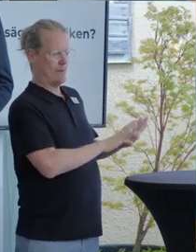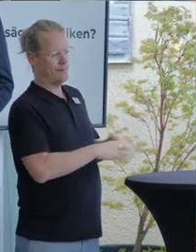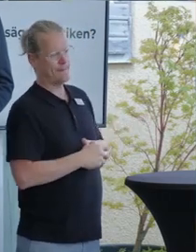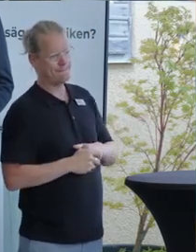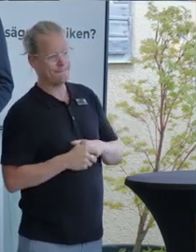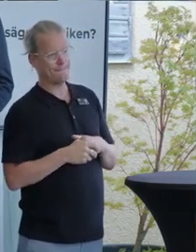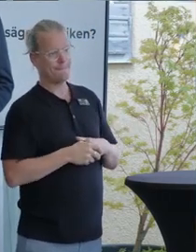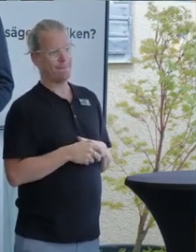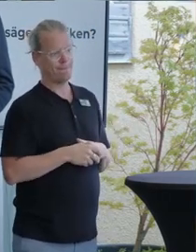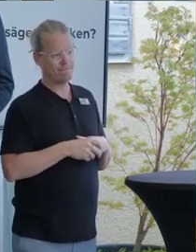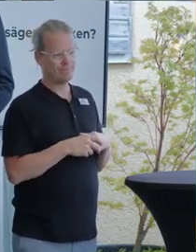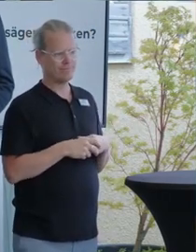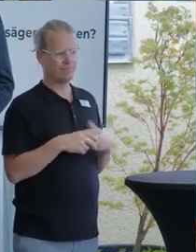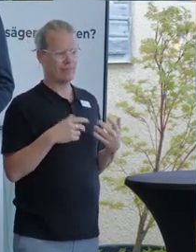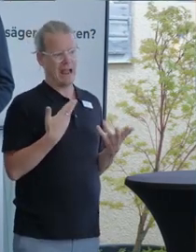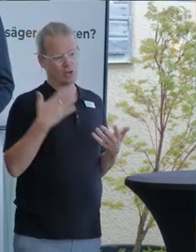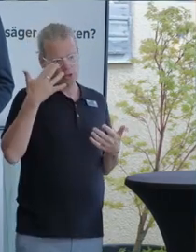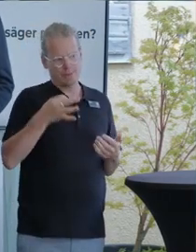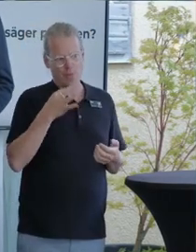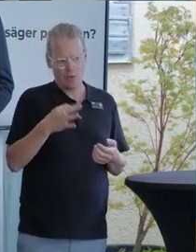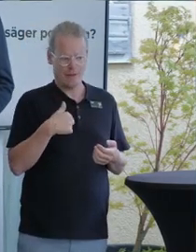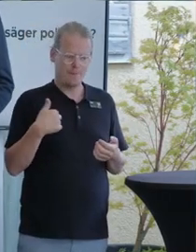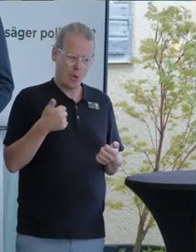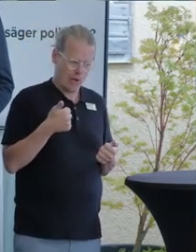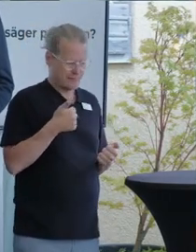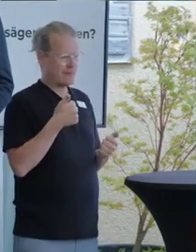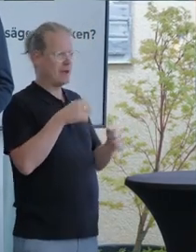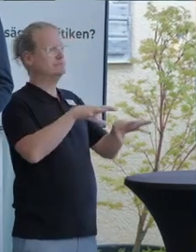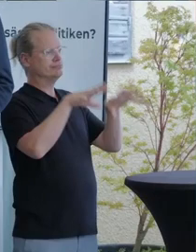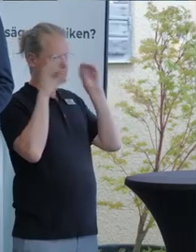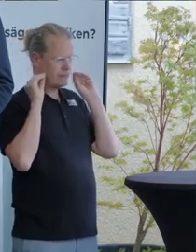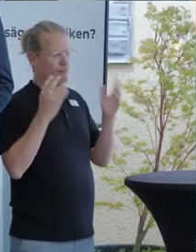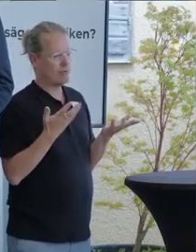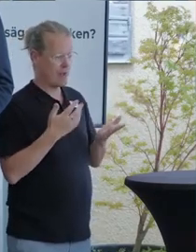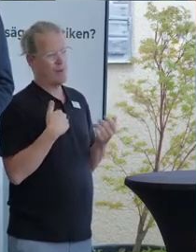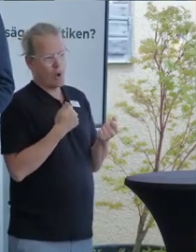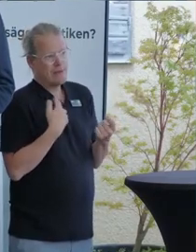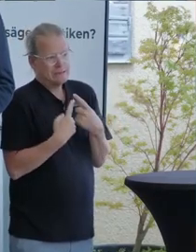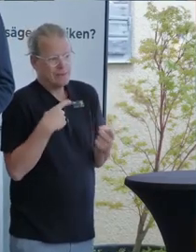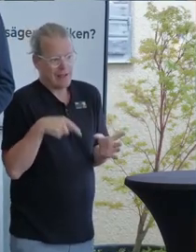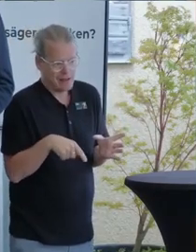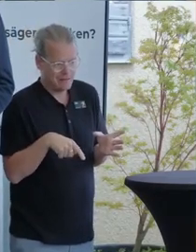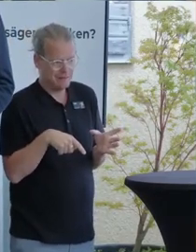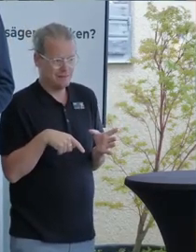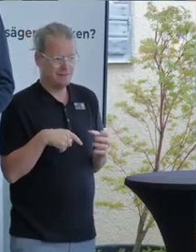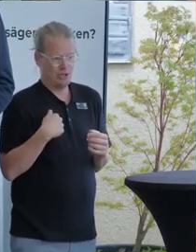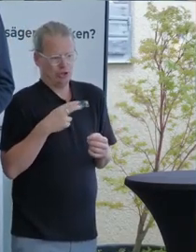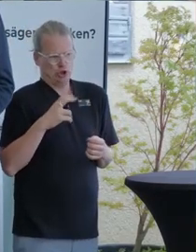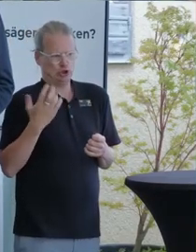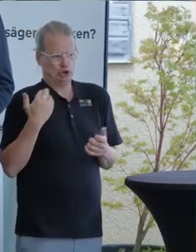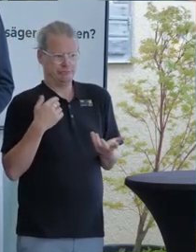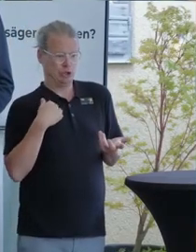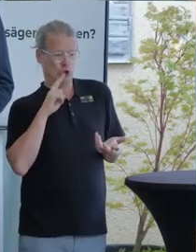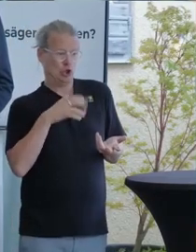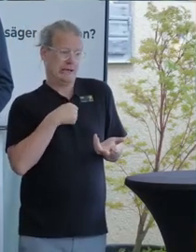Vi behöver se vikten av det här. Så vi pratar om det och vi är ju alldeles inledningsskede av den nya regeringsbildningen.